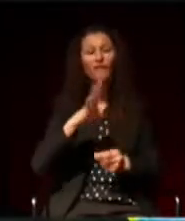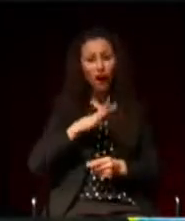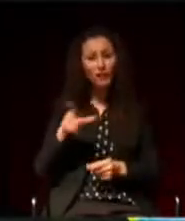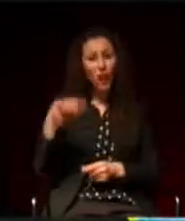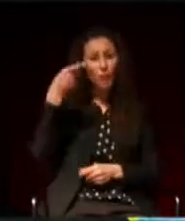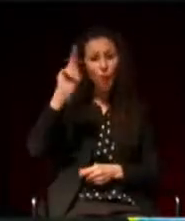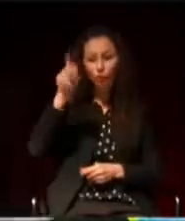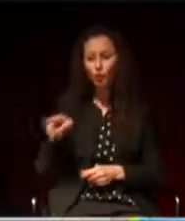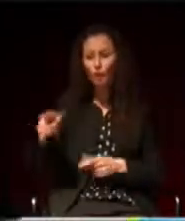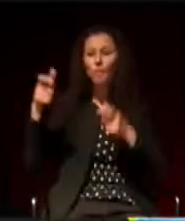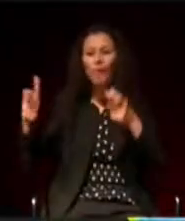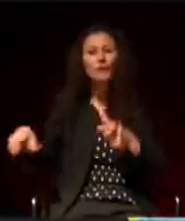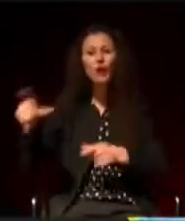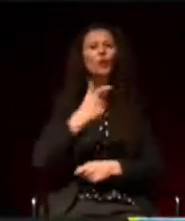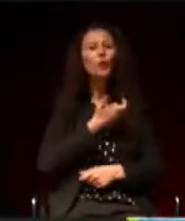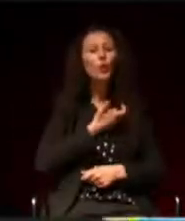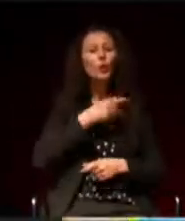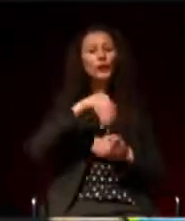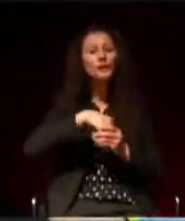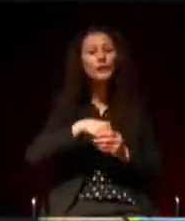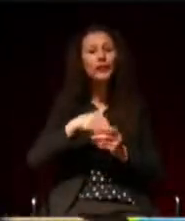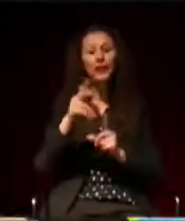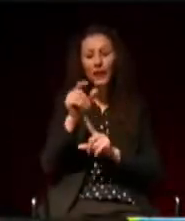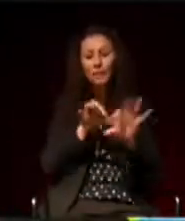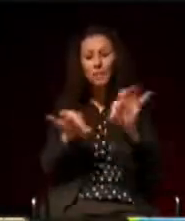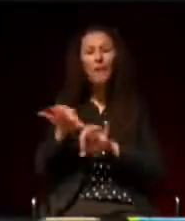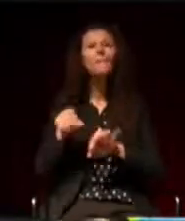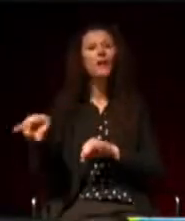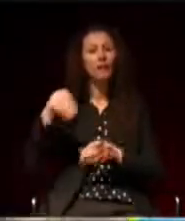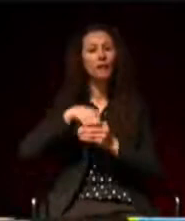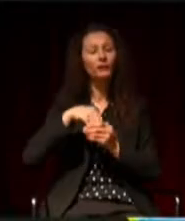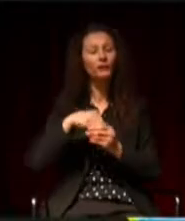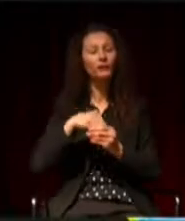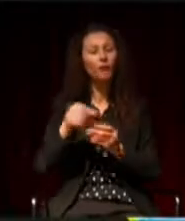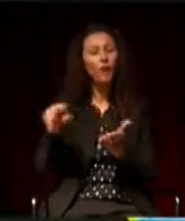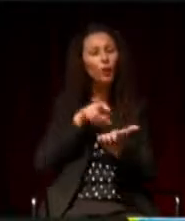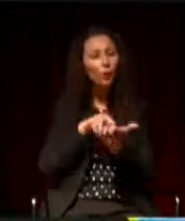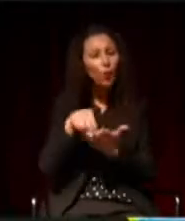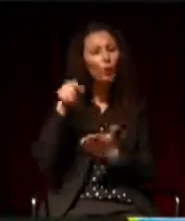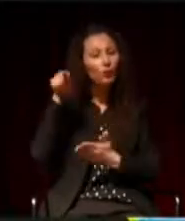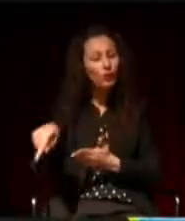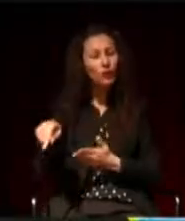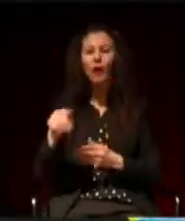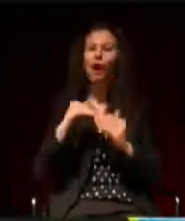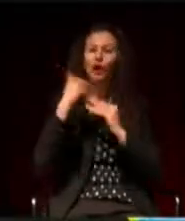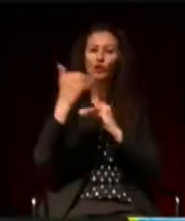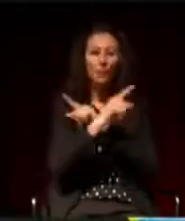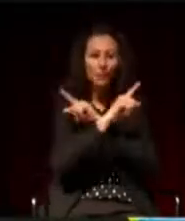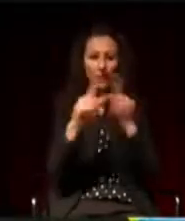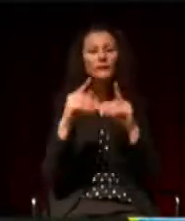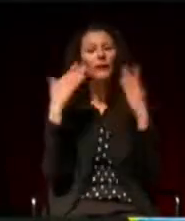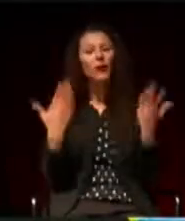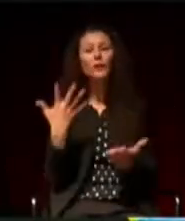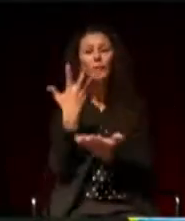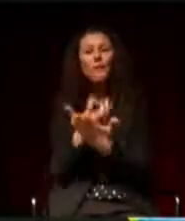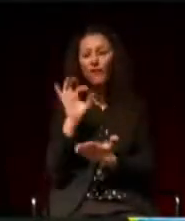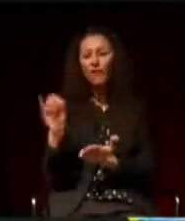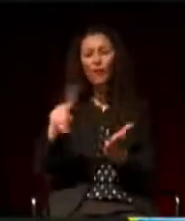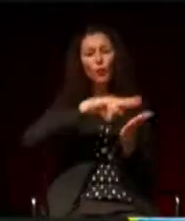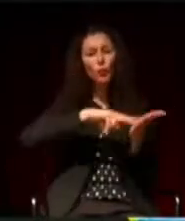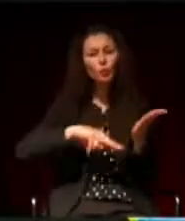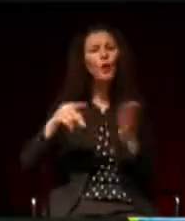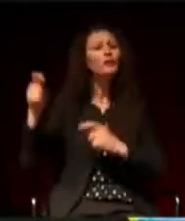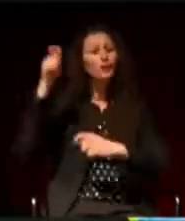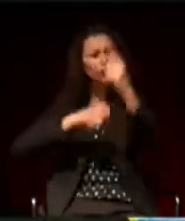boş parsellerin yürürlükteki imar planı doğrultusunda hesaplanan toplam yapı inşaat alanı toplamlarını aşamaz. Ancak mevcut ruhsatlı